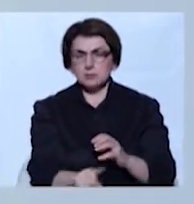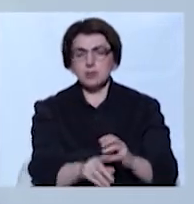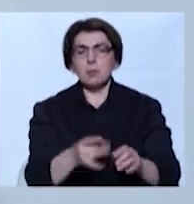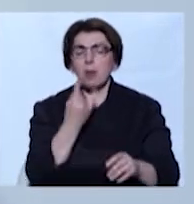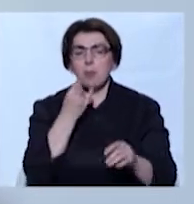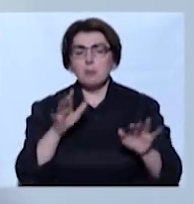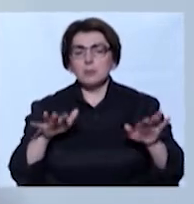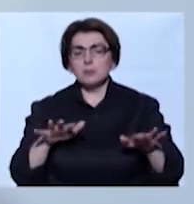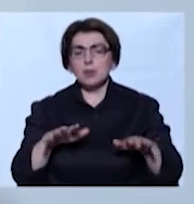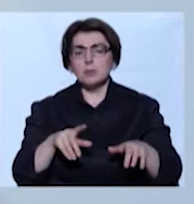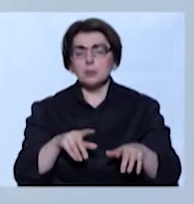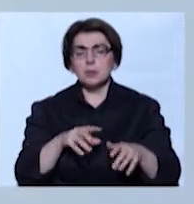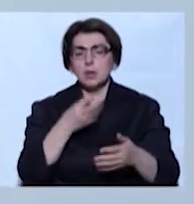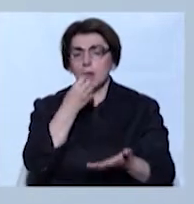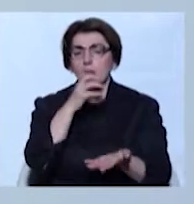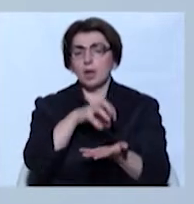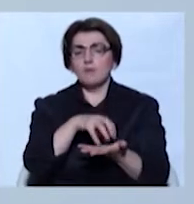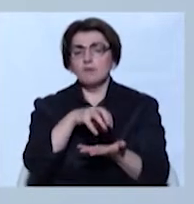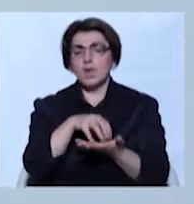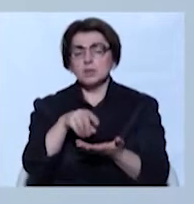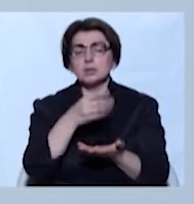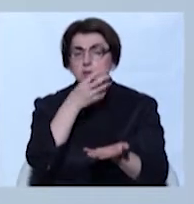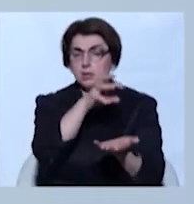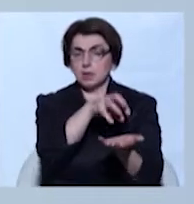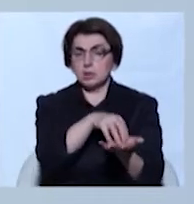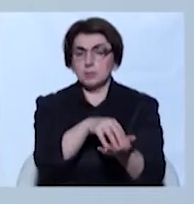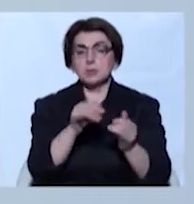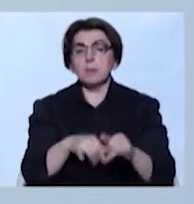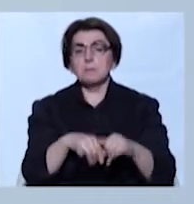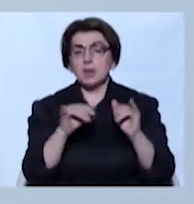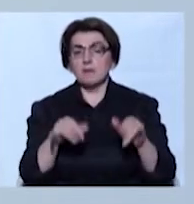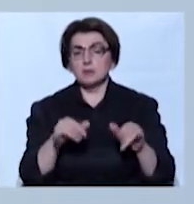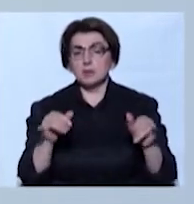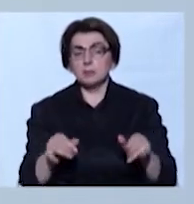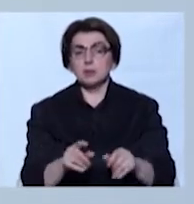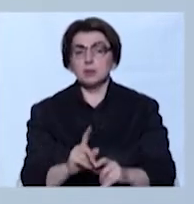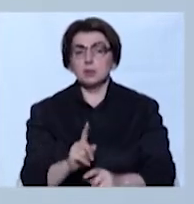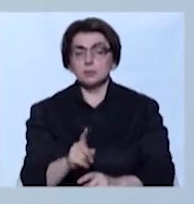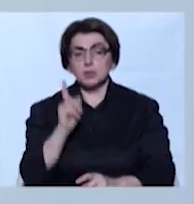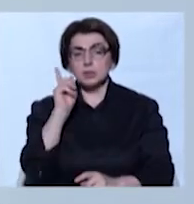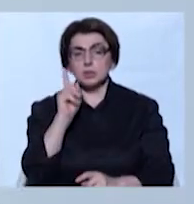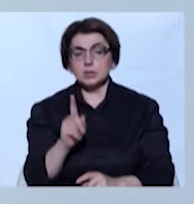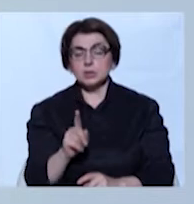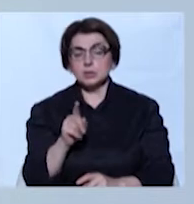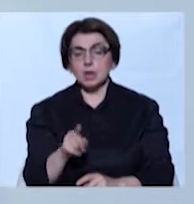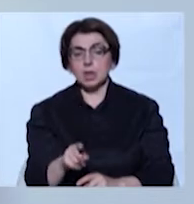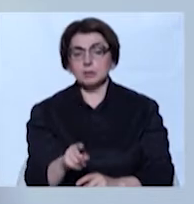ფრინველები მრავლდება კვერცხით, ანუ კვერცხს დებენ. ბავშვებო, თქვენ იცით, რომ